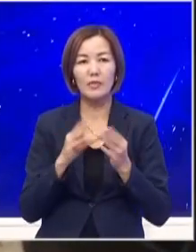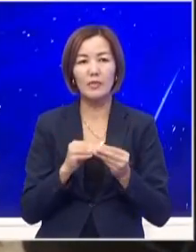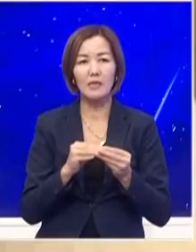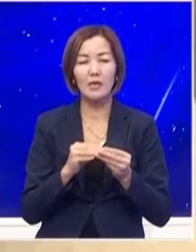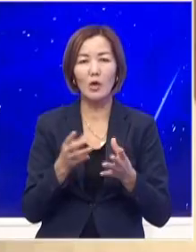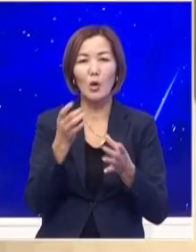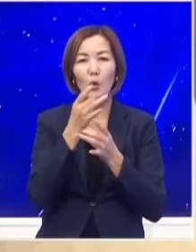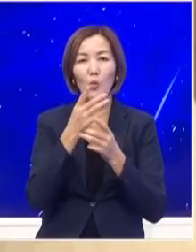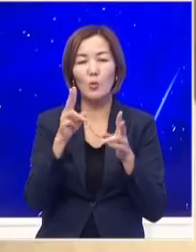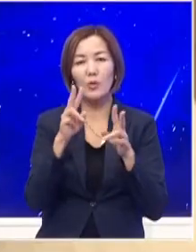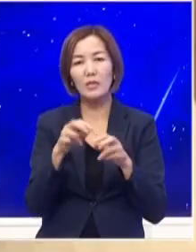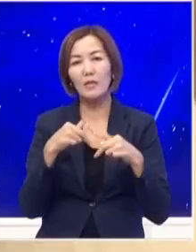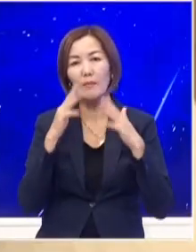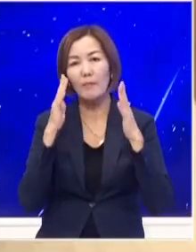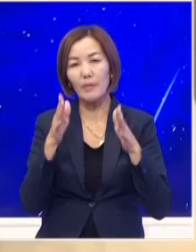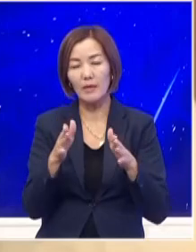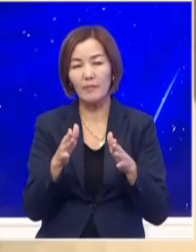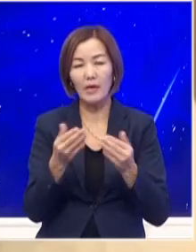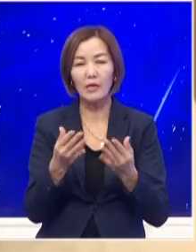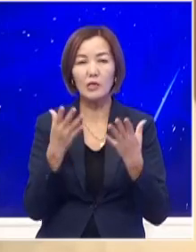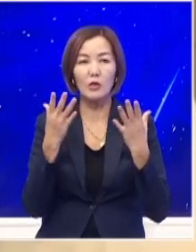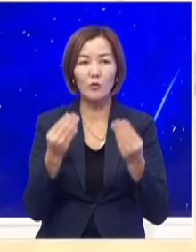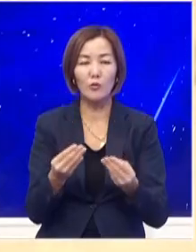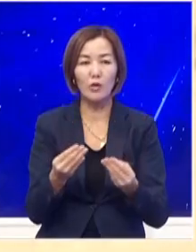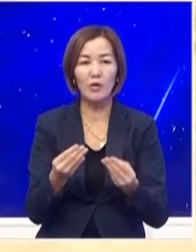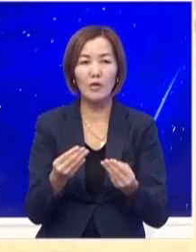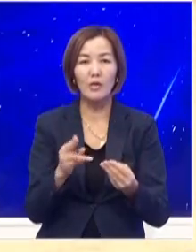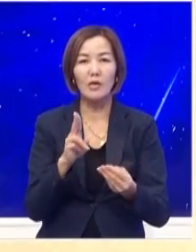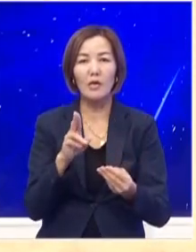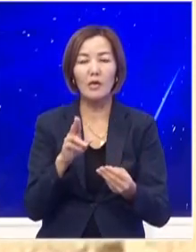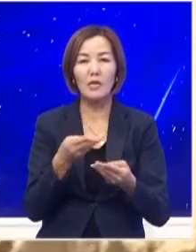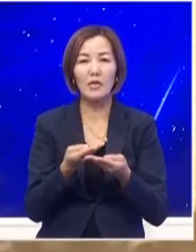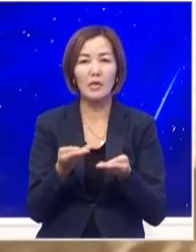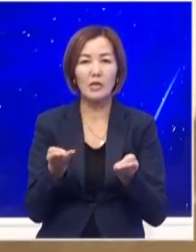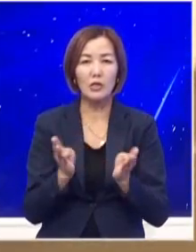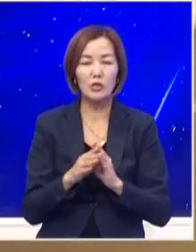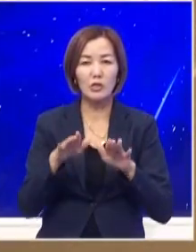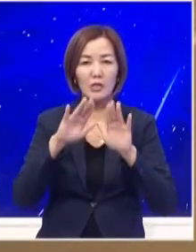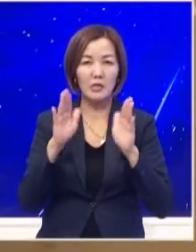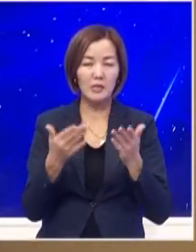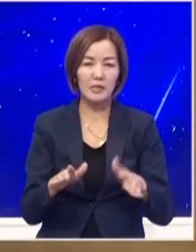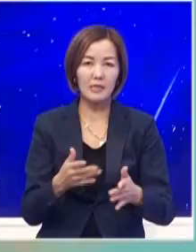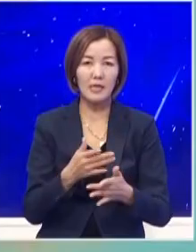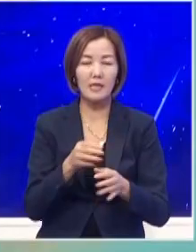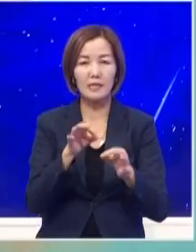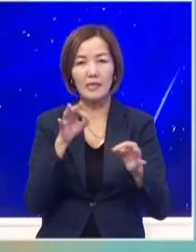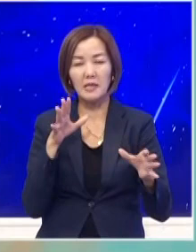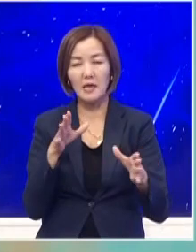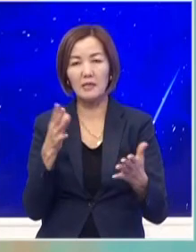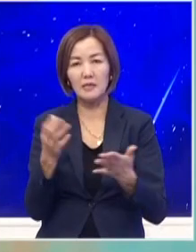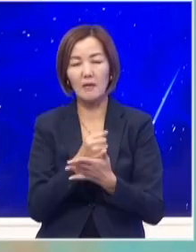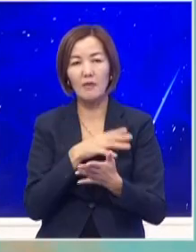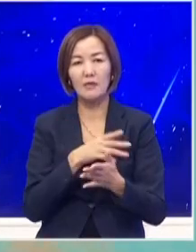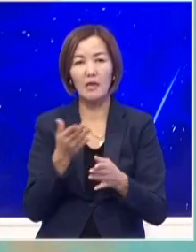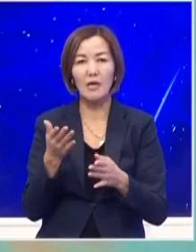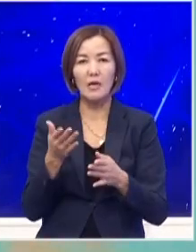дәуірдің мәдениетін анықтауға баса мән берілмек. Қазірдің өзінде бұл жерден қыш ыдыстар мен садақ жебесінің басы табылды. Археологиялық қазба жұмыстар